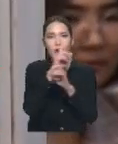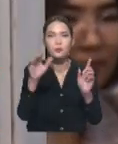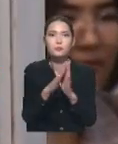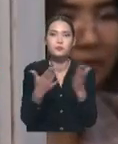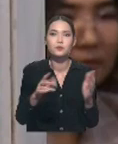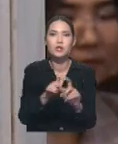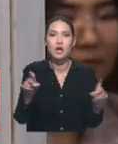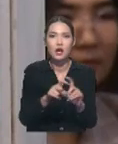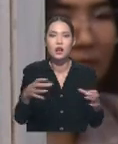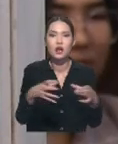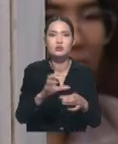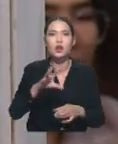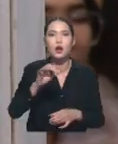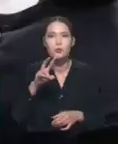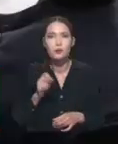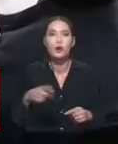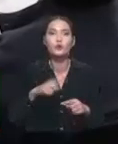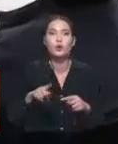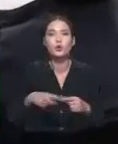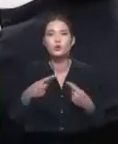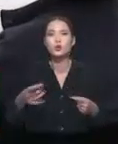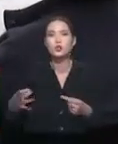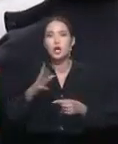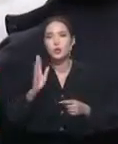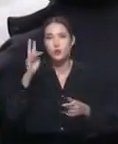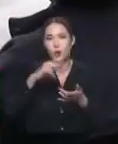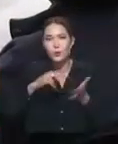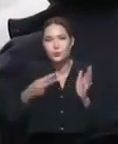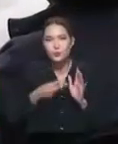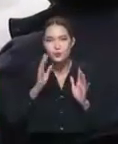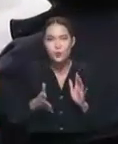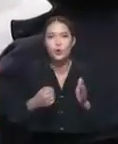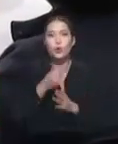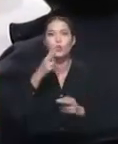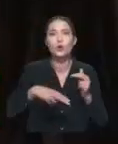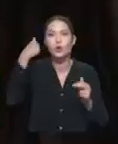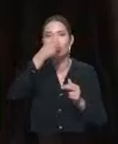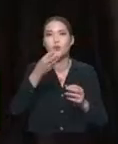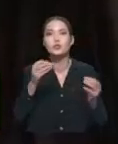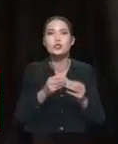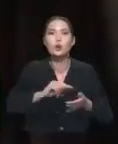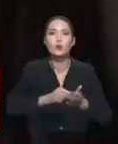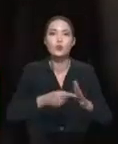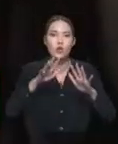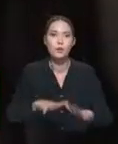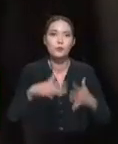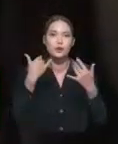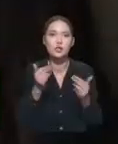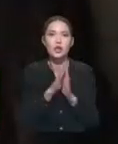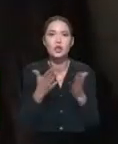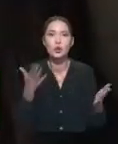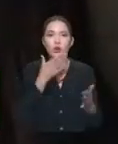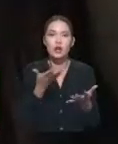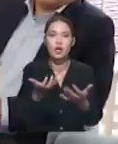книжные магазины при партии «Аманат» вскоре появятся в других регионах. В планах партийцев до конца года открыть еще 10 точек. Сегодня, к слову, книголюбы